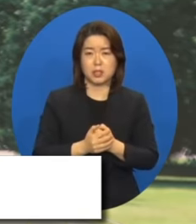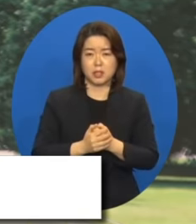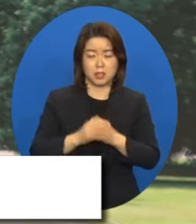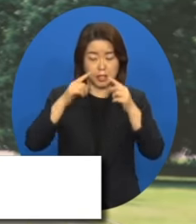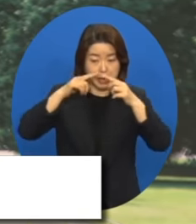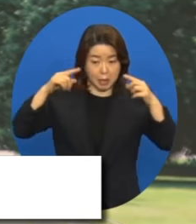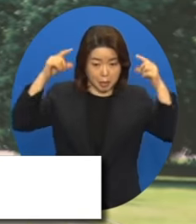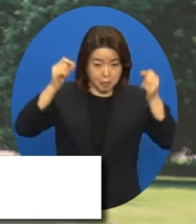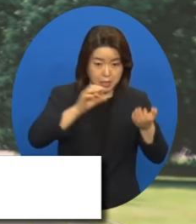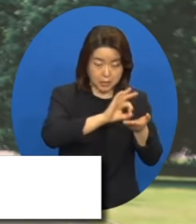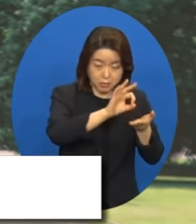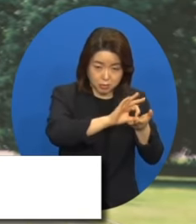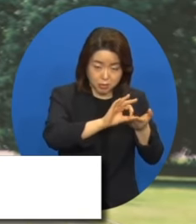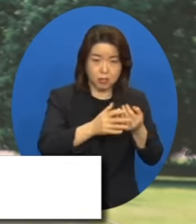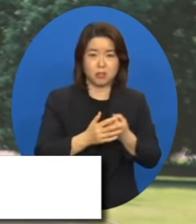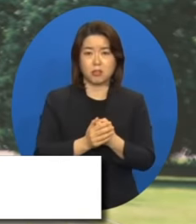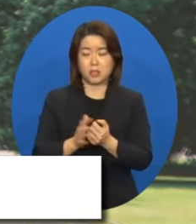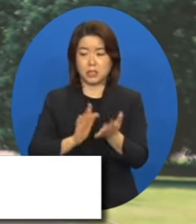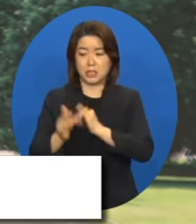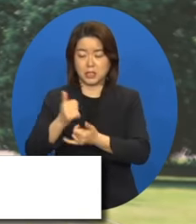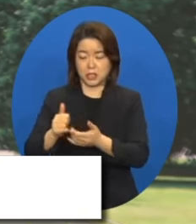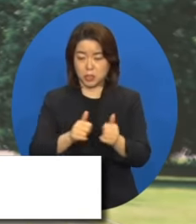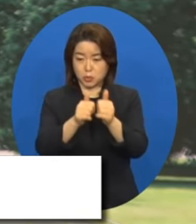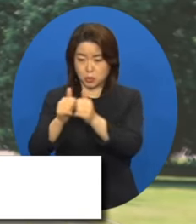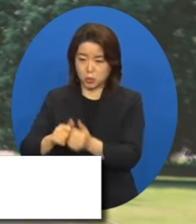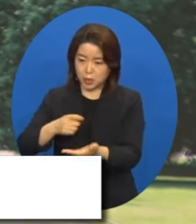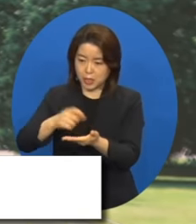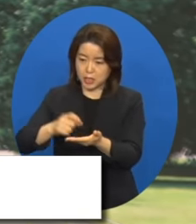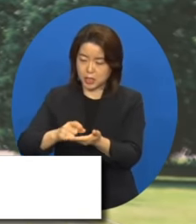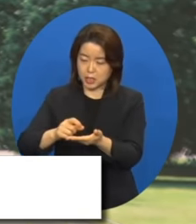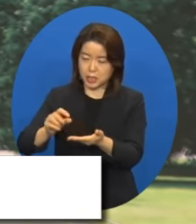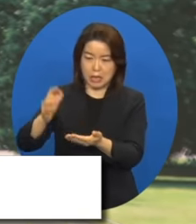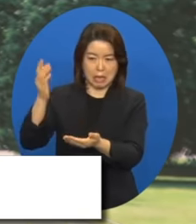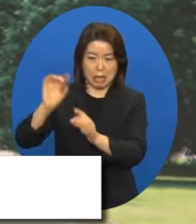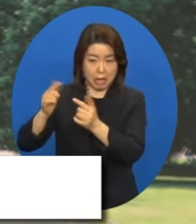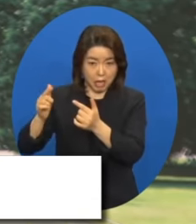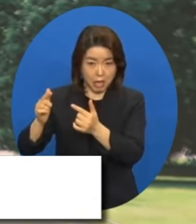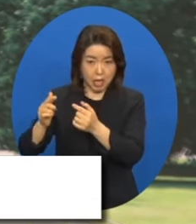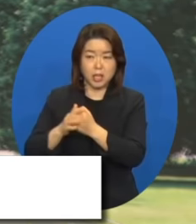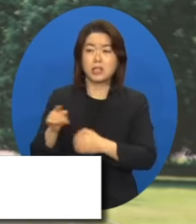마스크는 쓰면서 예수 동행일기는 쓰지 않는 분,